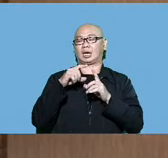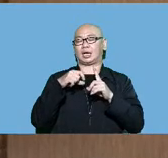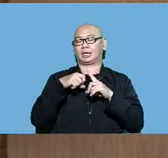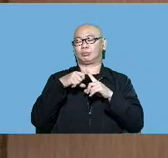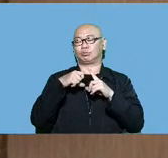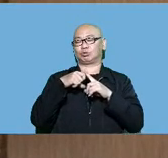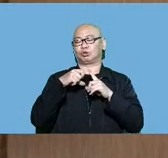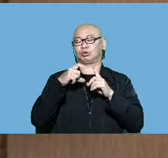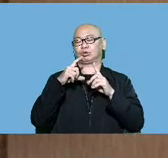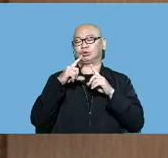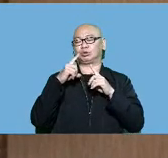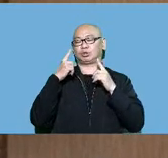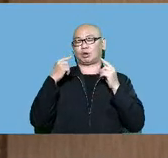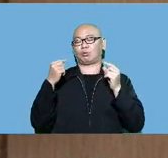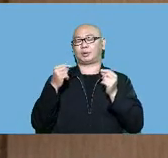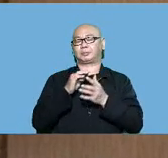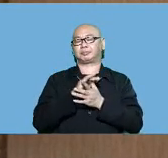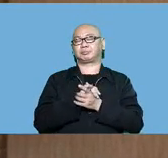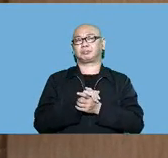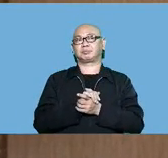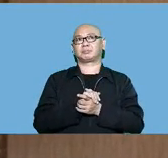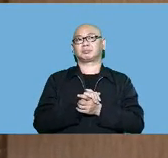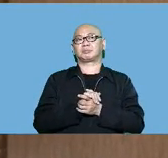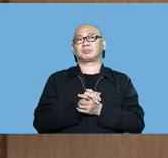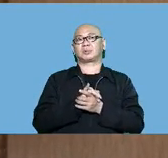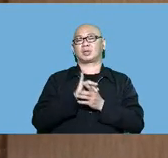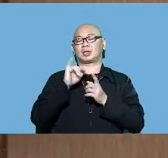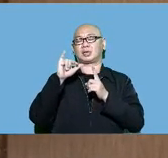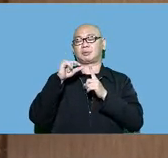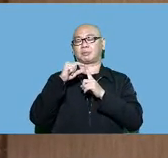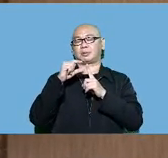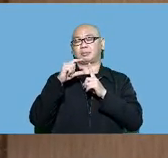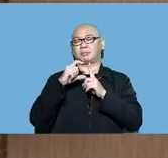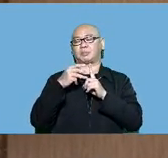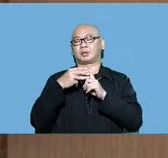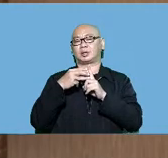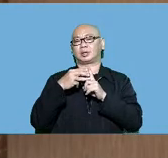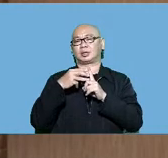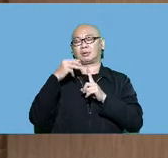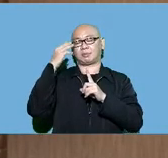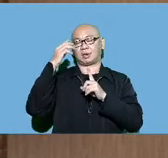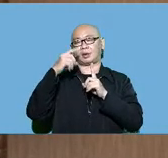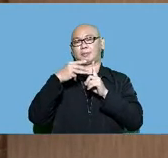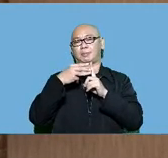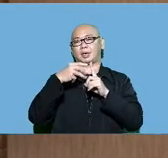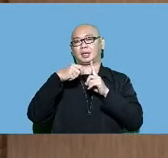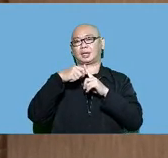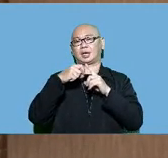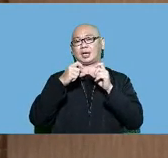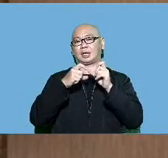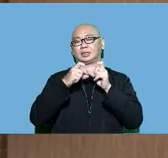Dr. Yeni Mulyani dari BP, Kepala BKSDA Jawa Tengah.